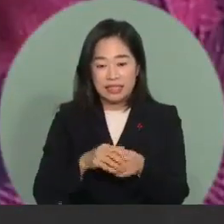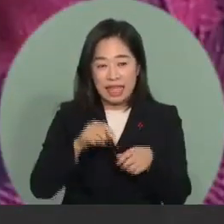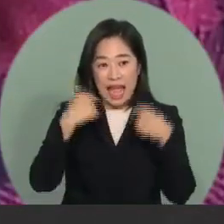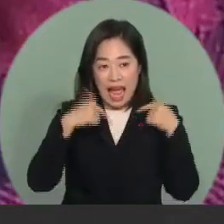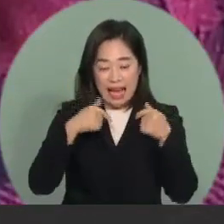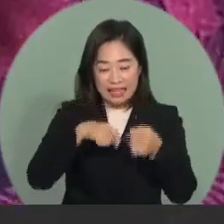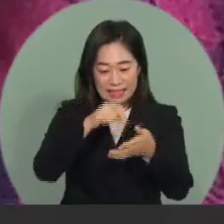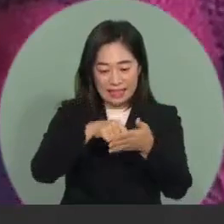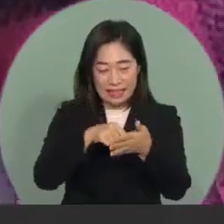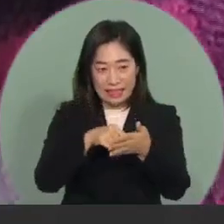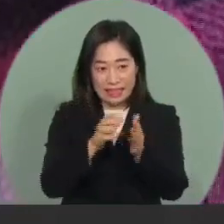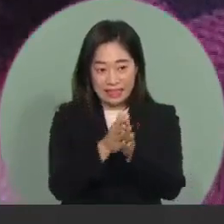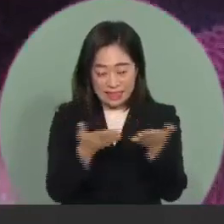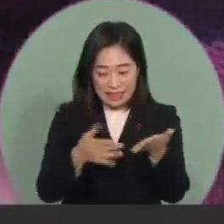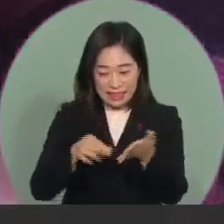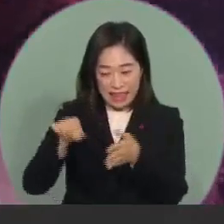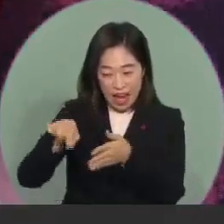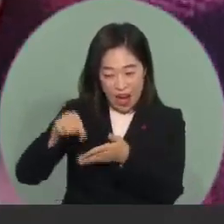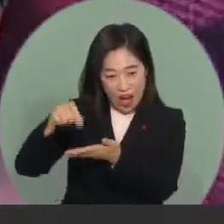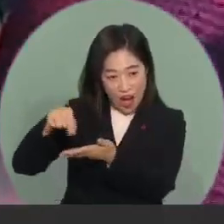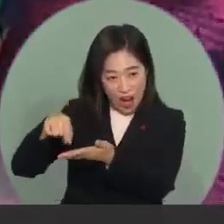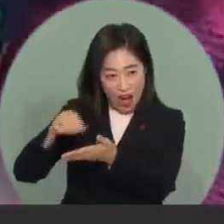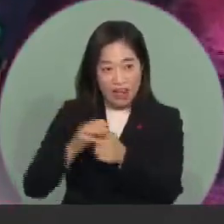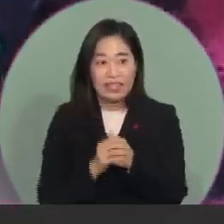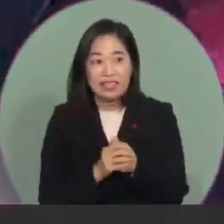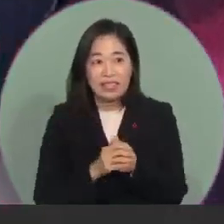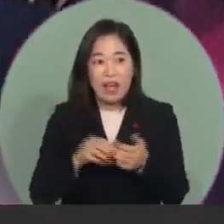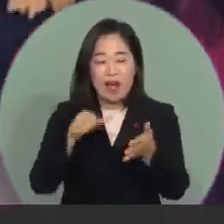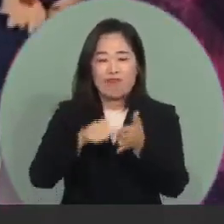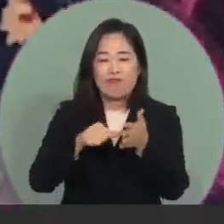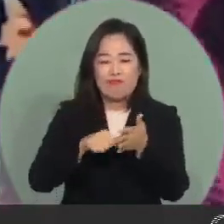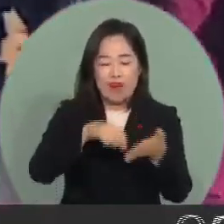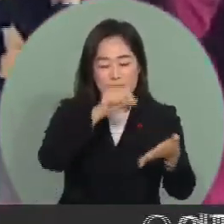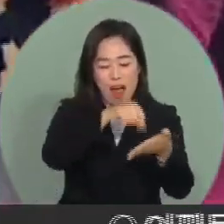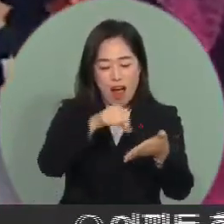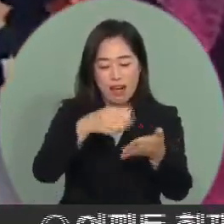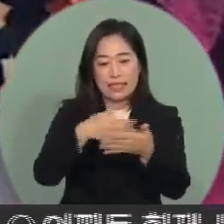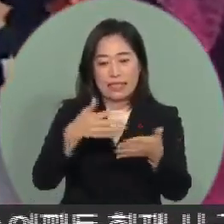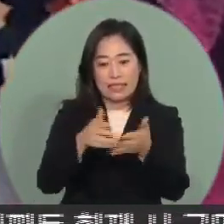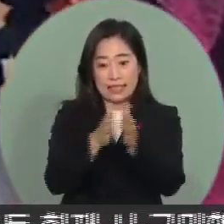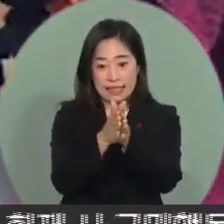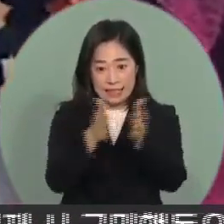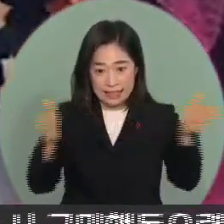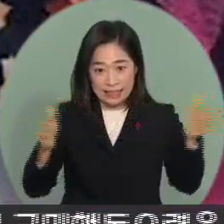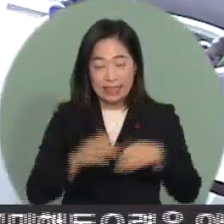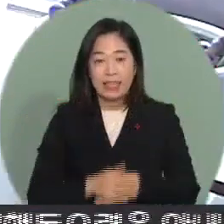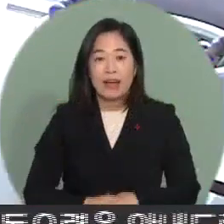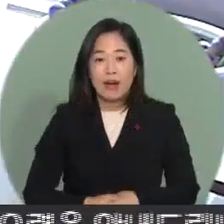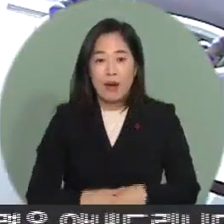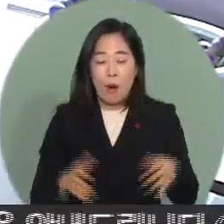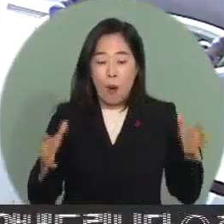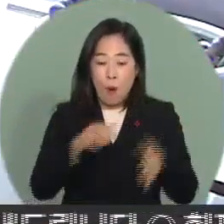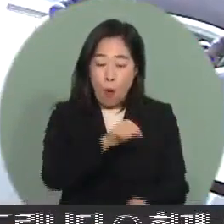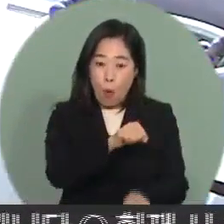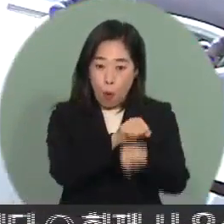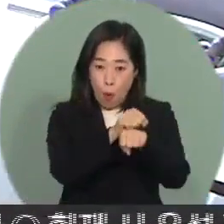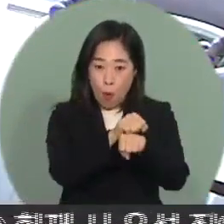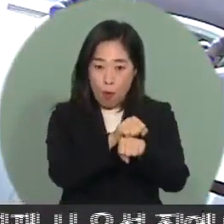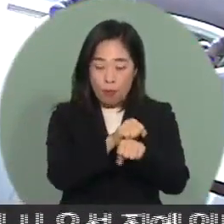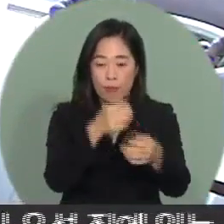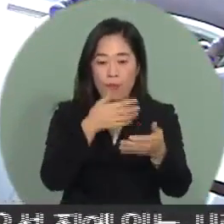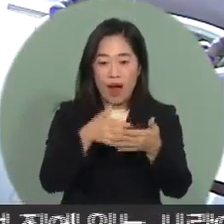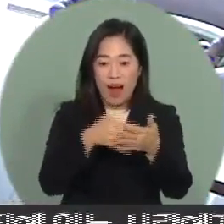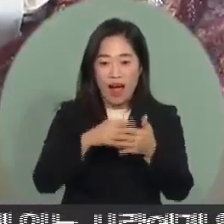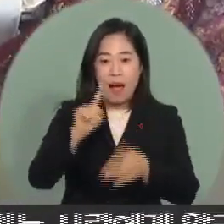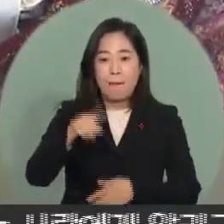끄적이다 딸이 선물해준 색칠 용품으로 그림을 시작하게 됐습니다. 어느새 모인 작품만